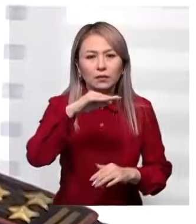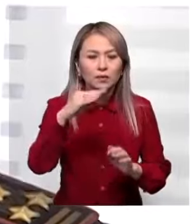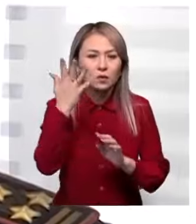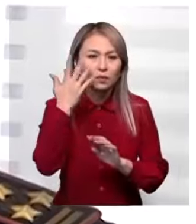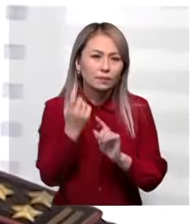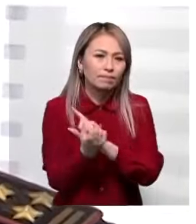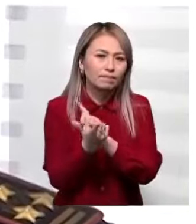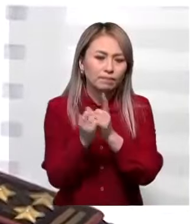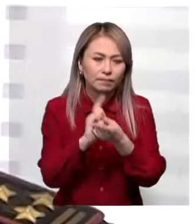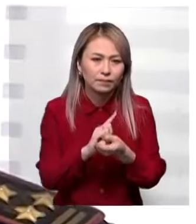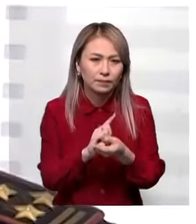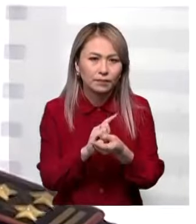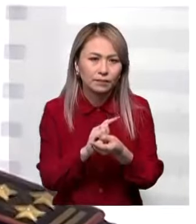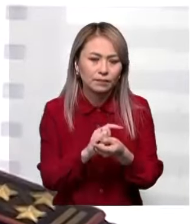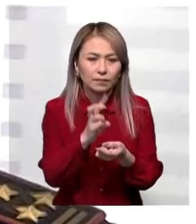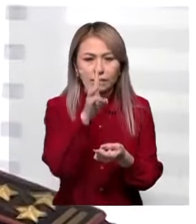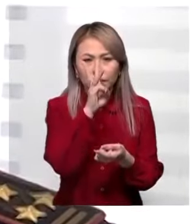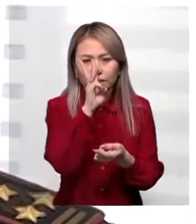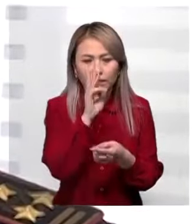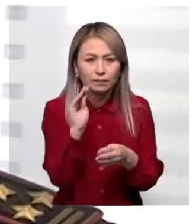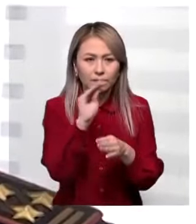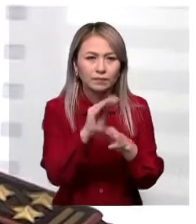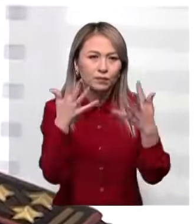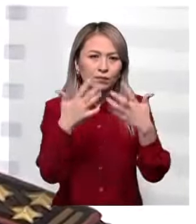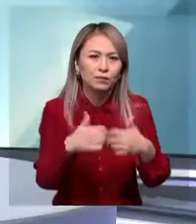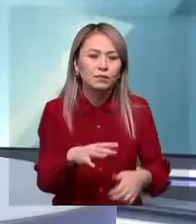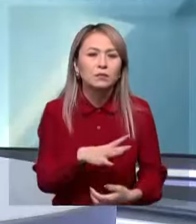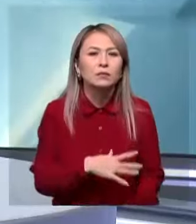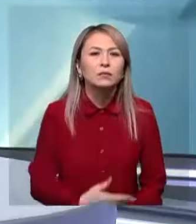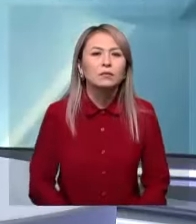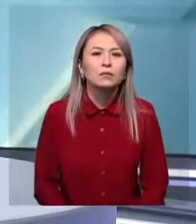енгізіп, жалақы қайта есептелді.